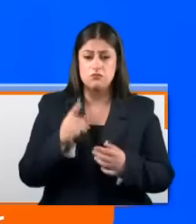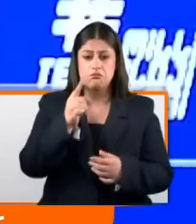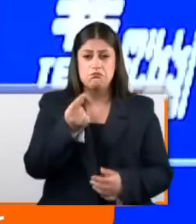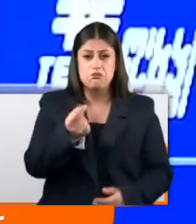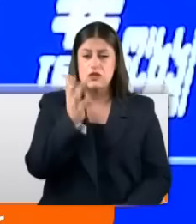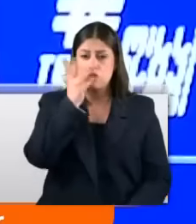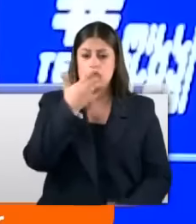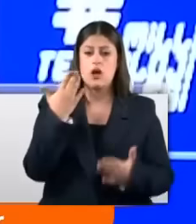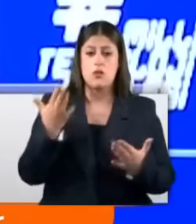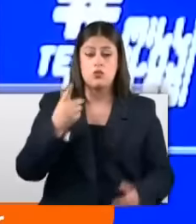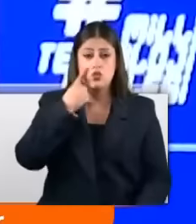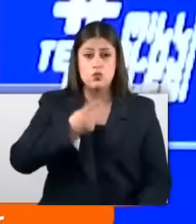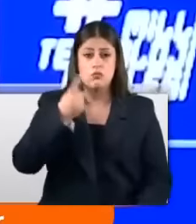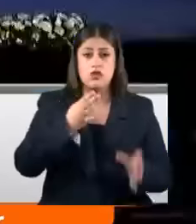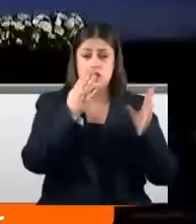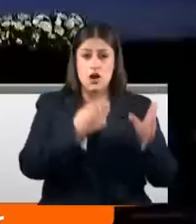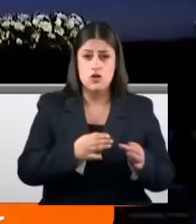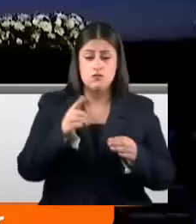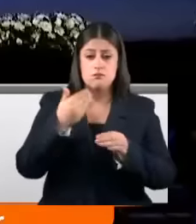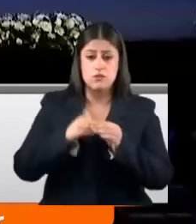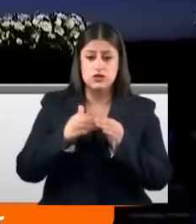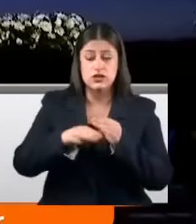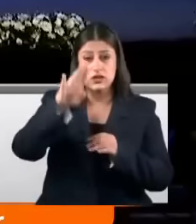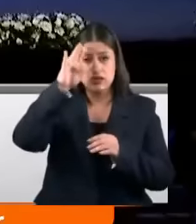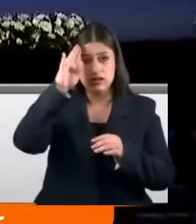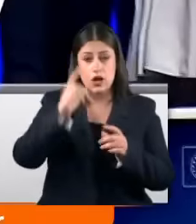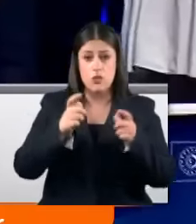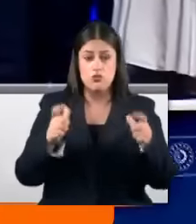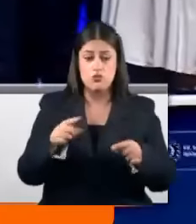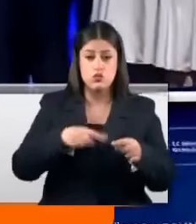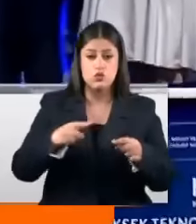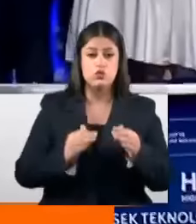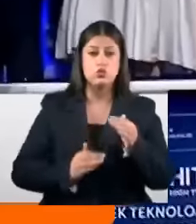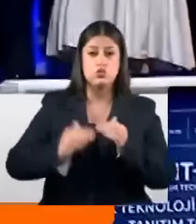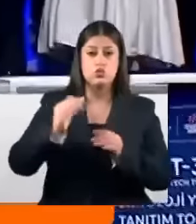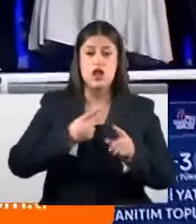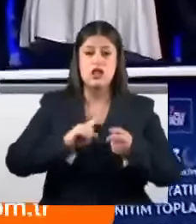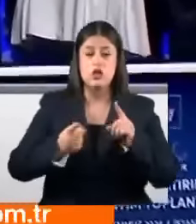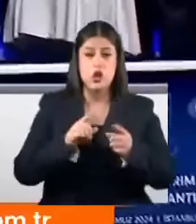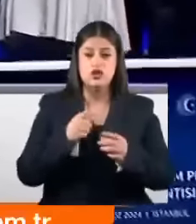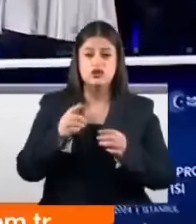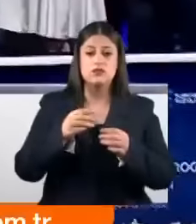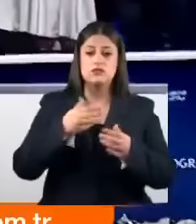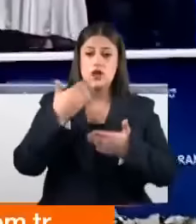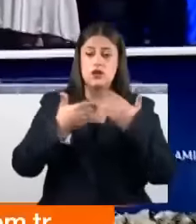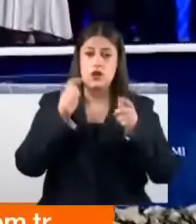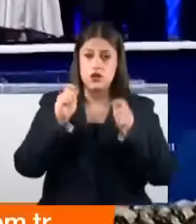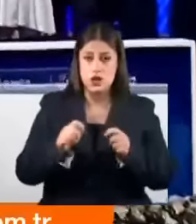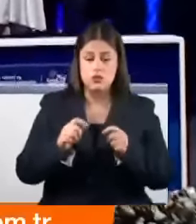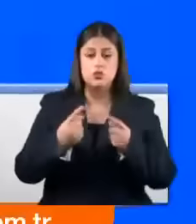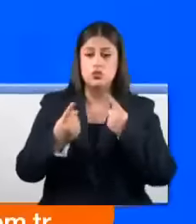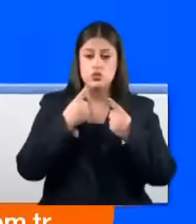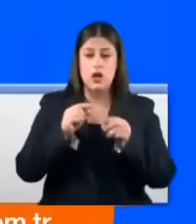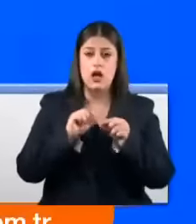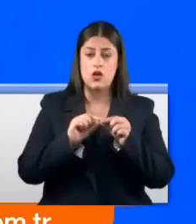utanmıyor. Cumhurbaşkanı Erdoğan mesajlarını İstanbul'da Yüksek Teknoloji Teşvik Programı'nda verdi, sözü ekonomiye